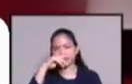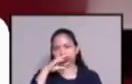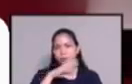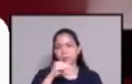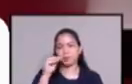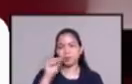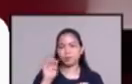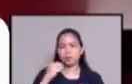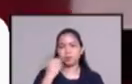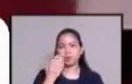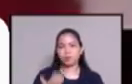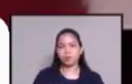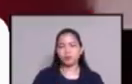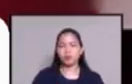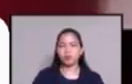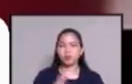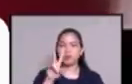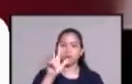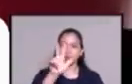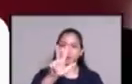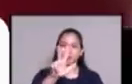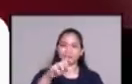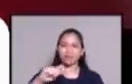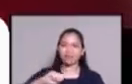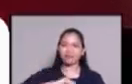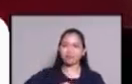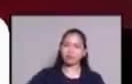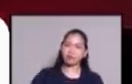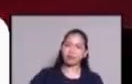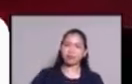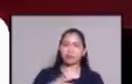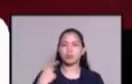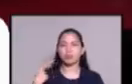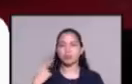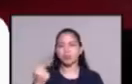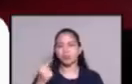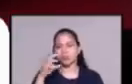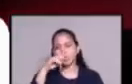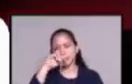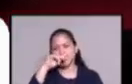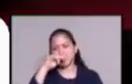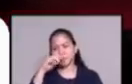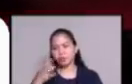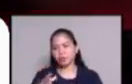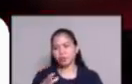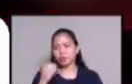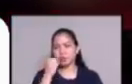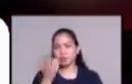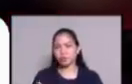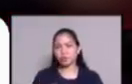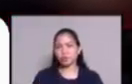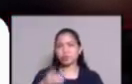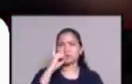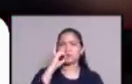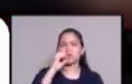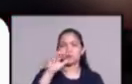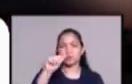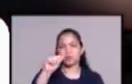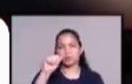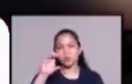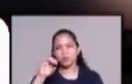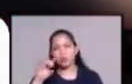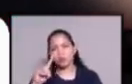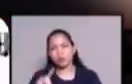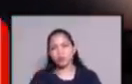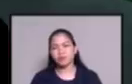Paolo na wala ng buhay. May 3 saksak sa tiyan si Randall habang ang bata posible raw nasawi sa nainom na asido. Kung una